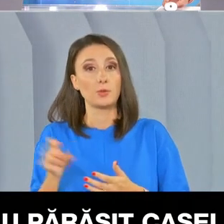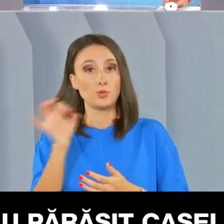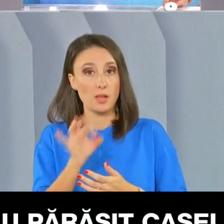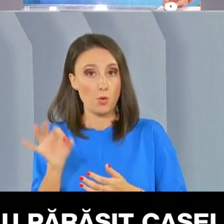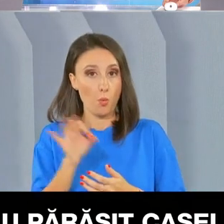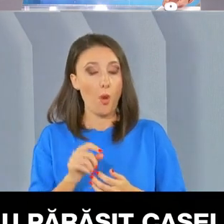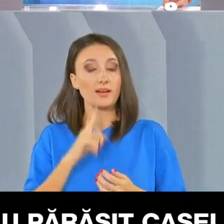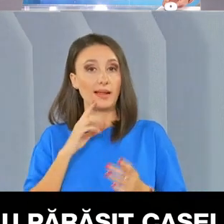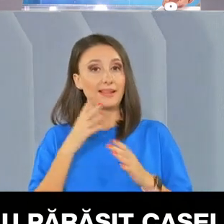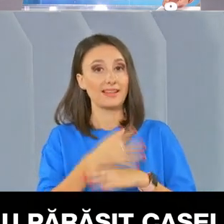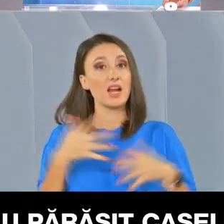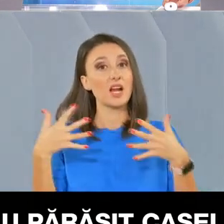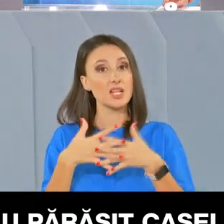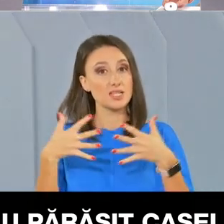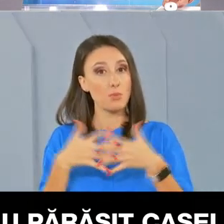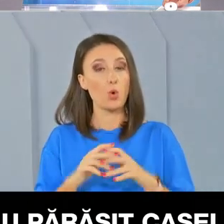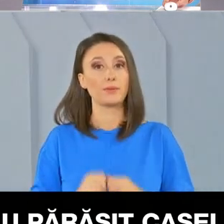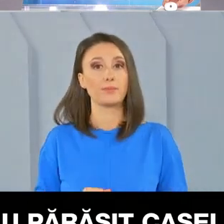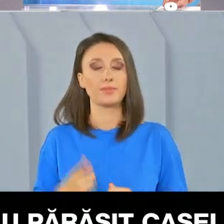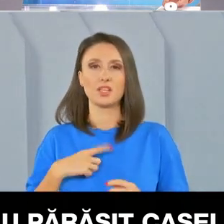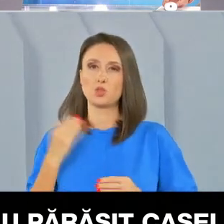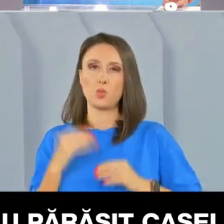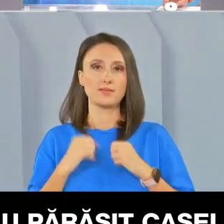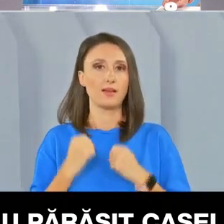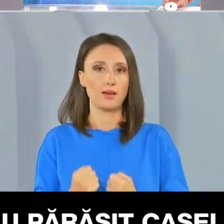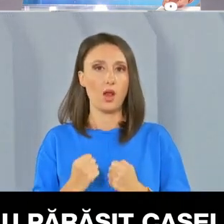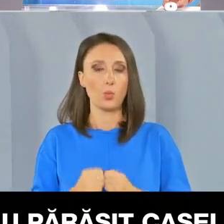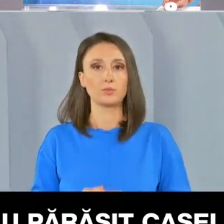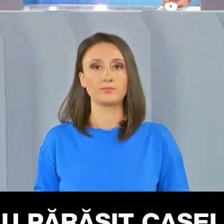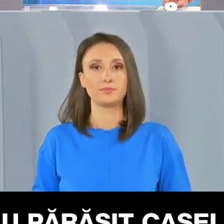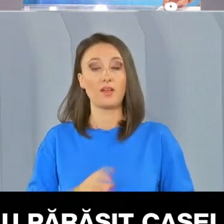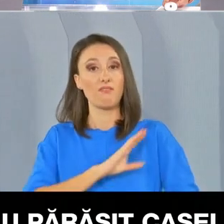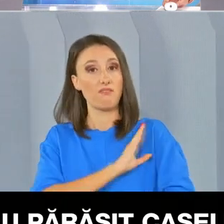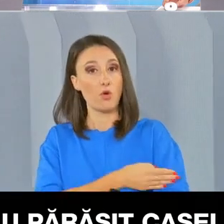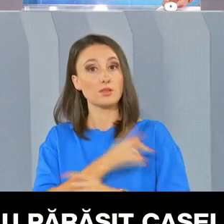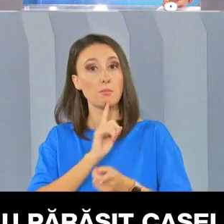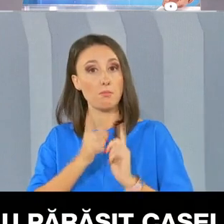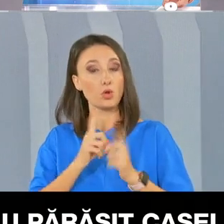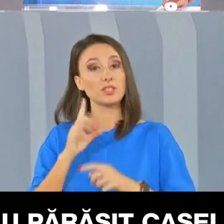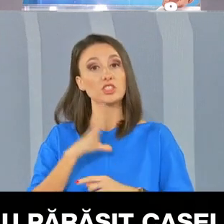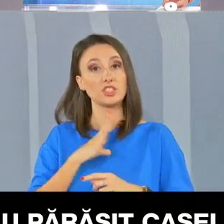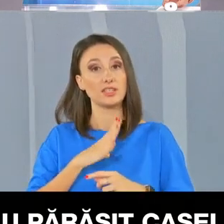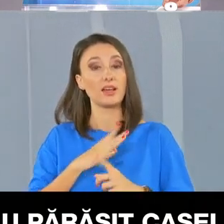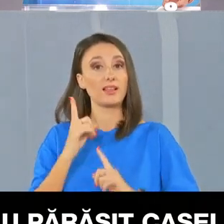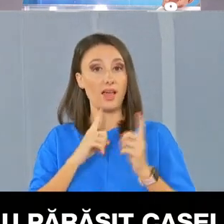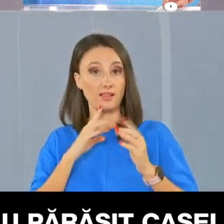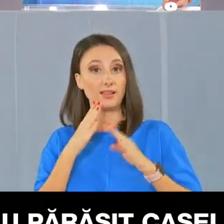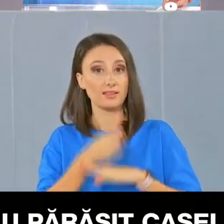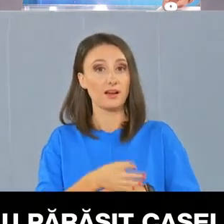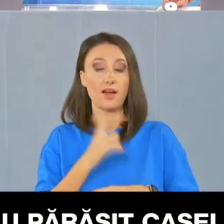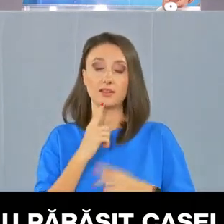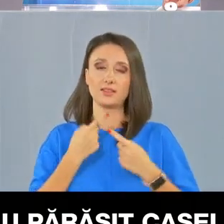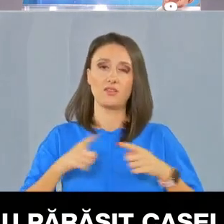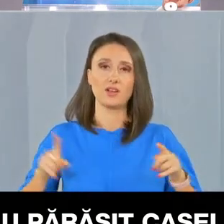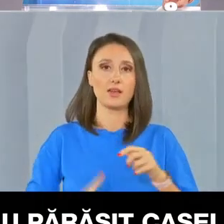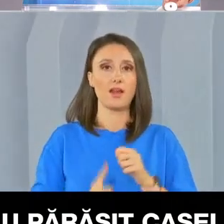Hezbollahul, intră în război, pentru că Libanul este într-o situație dificilă, Hezbollahul este și forță politică și își riscă pielea dacă intră, are un arsenal de